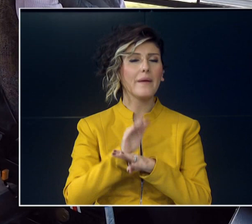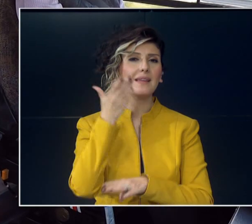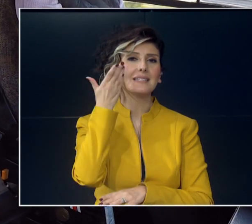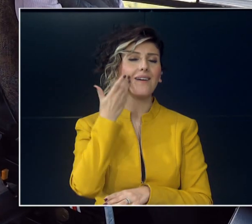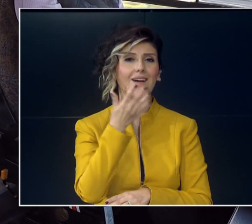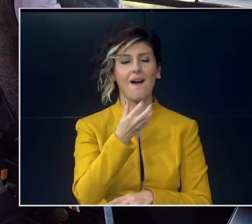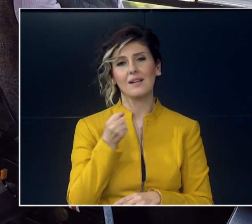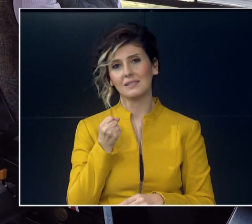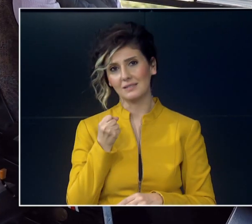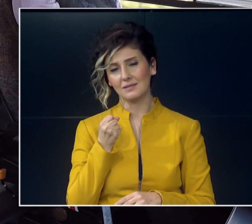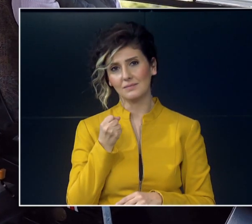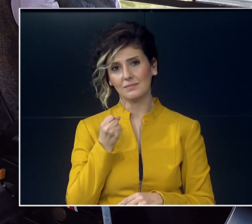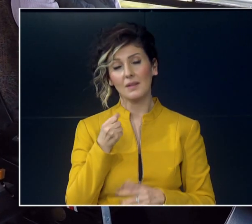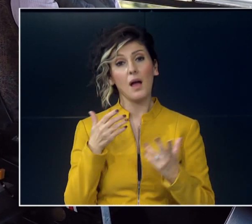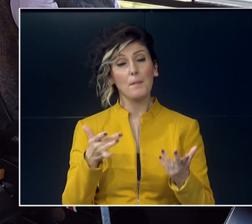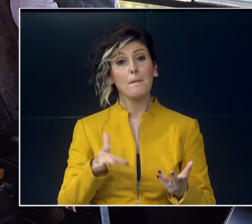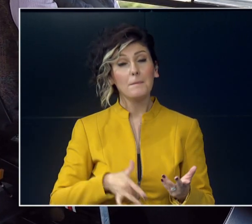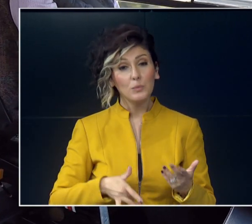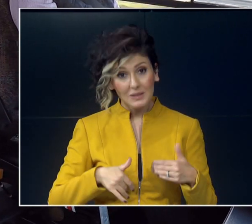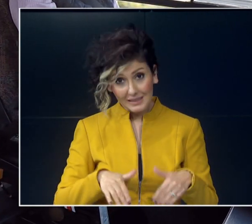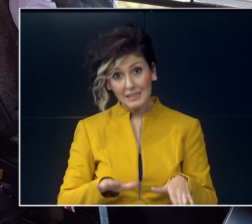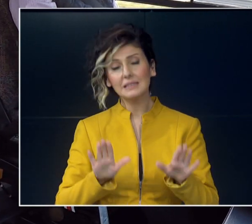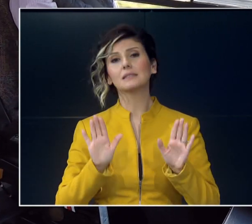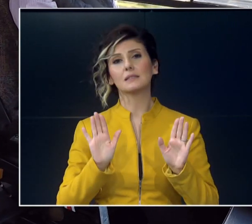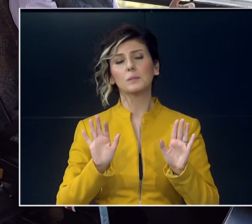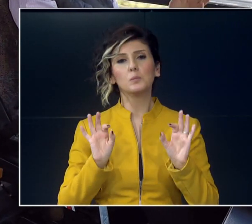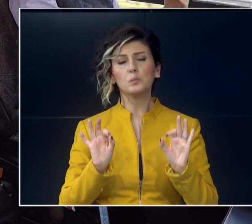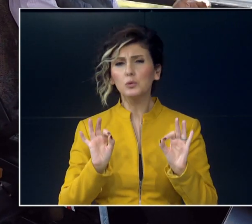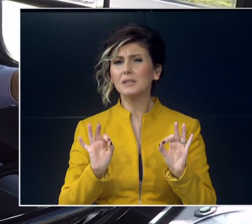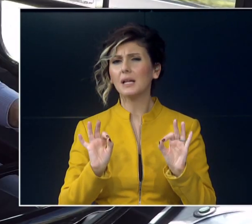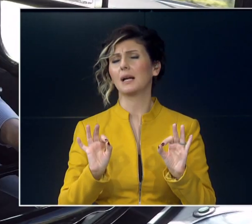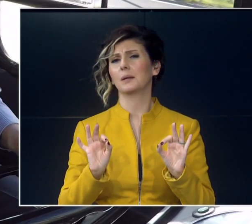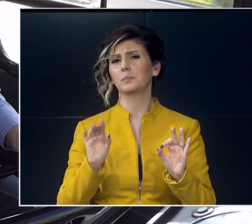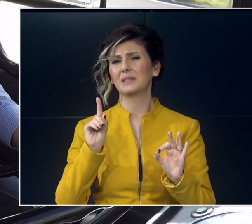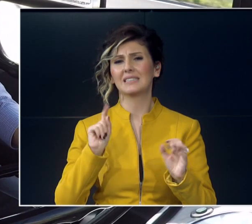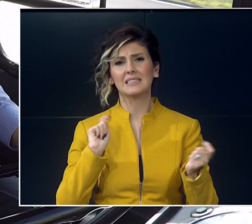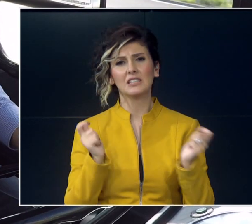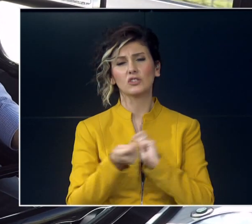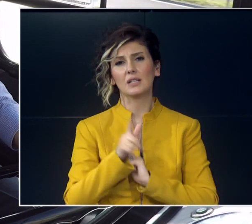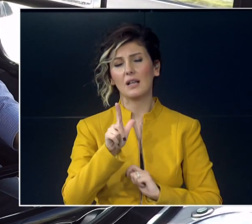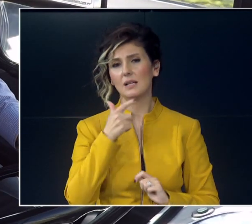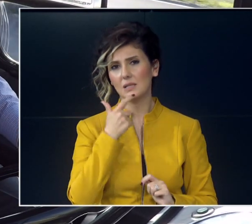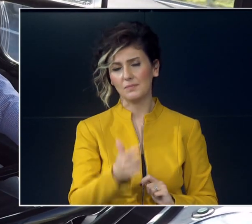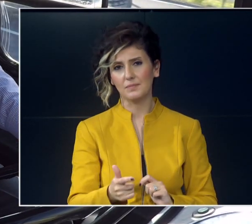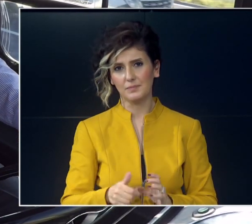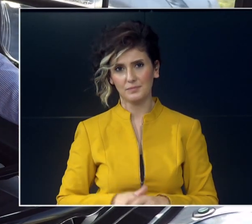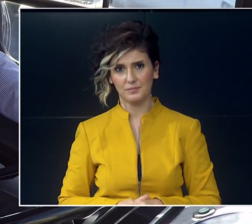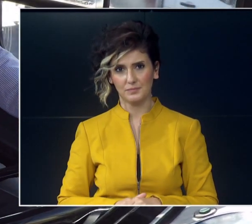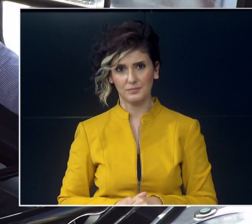alır. Ama memnun değilseniz mutlaka bir değişiklik gerekir.